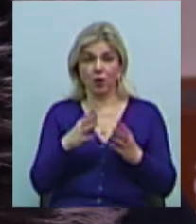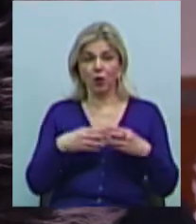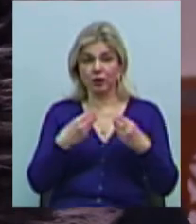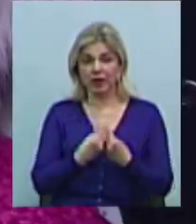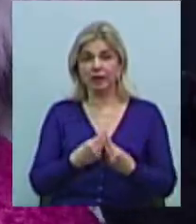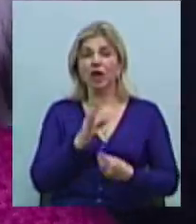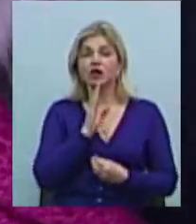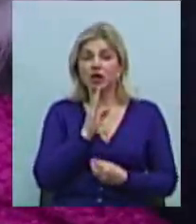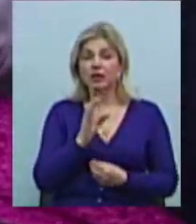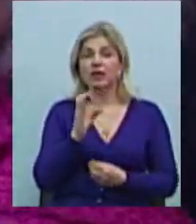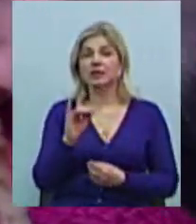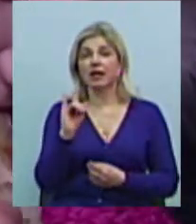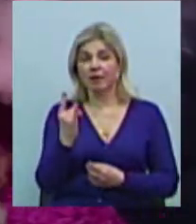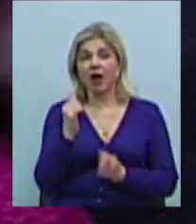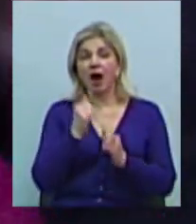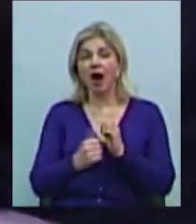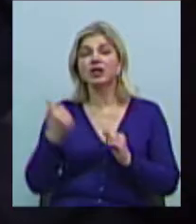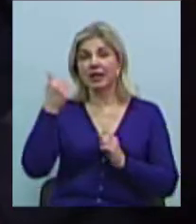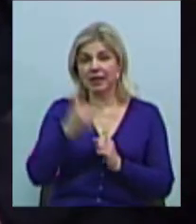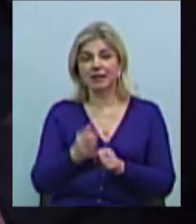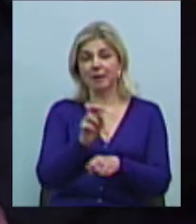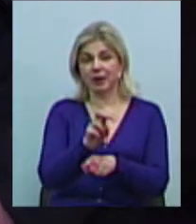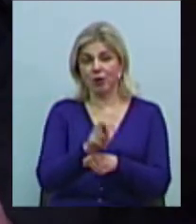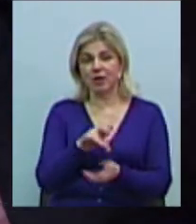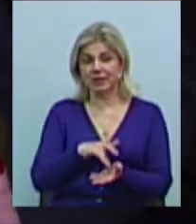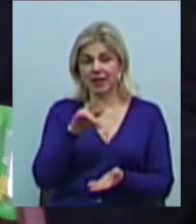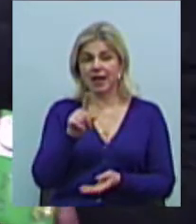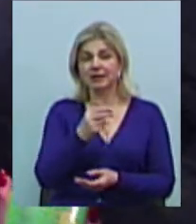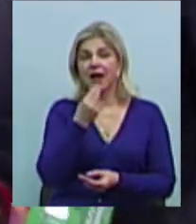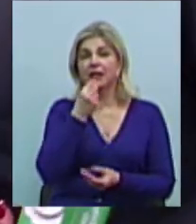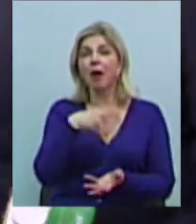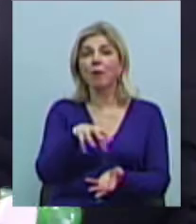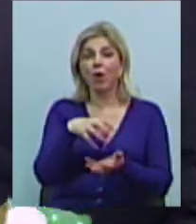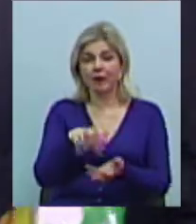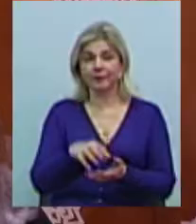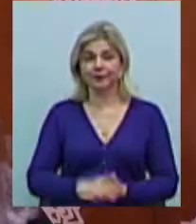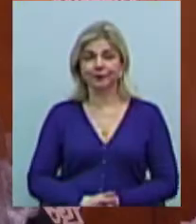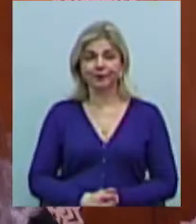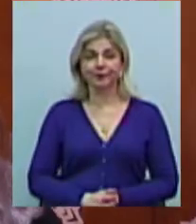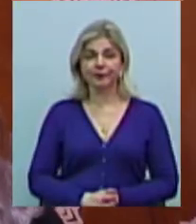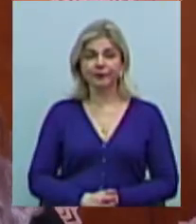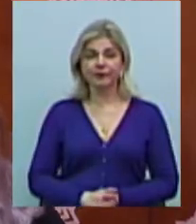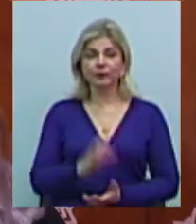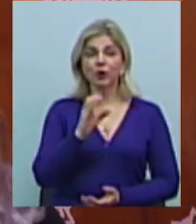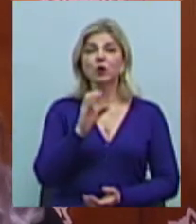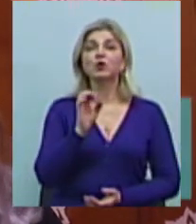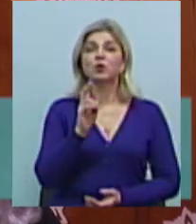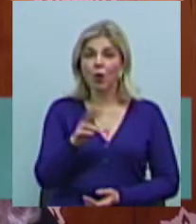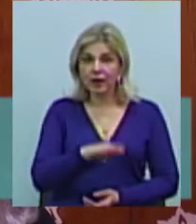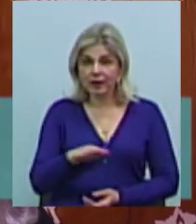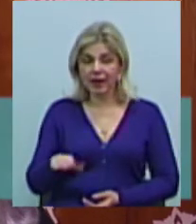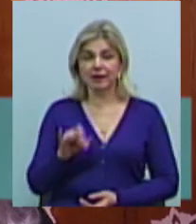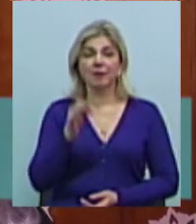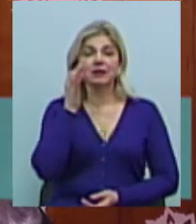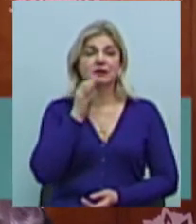донькою Марією майже кожного тижня приходять до центру за продуктовими наборами, так званими пайками. І соки дітям, і сладкі. І